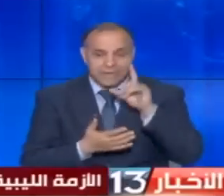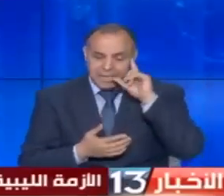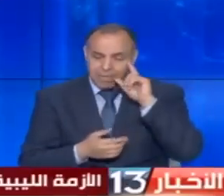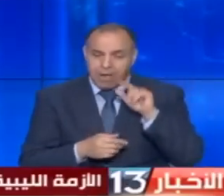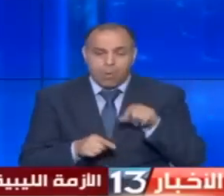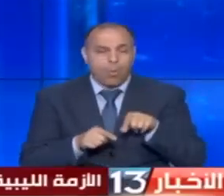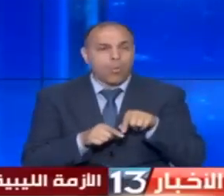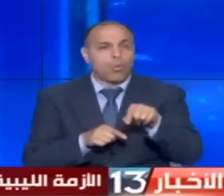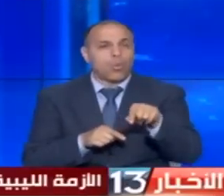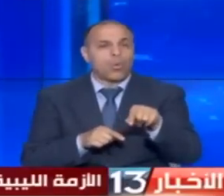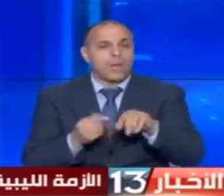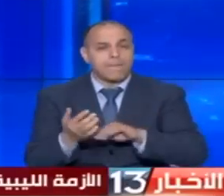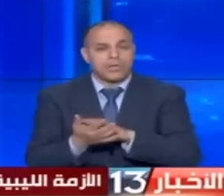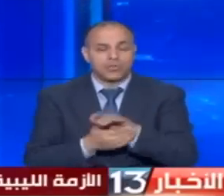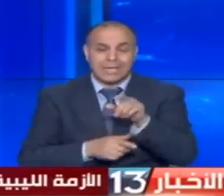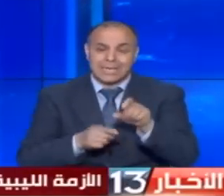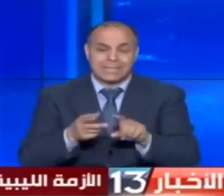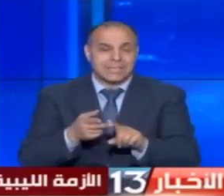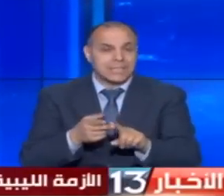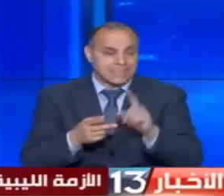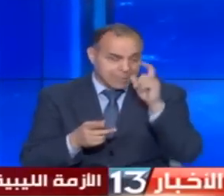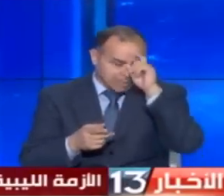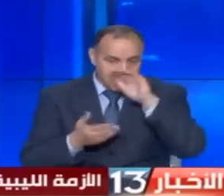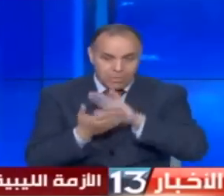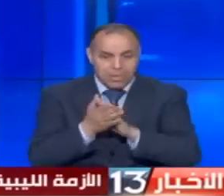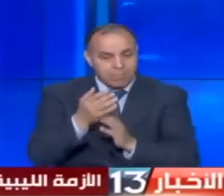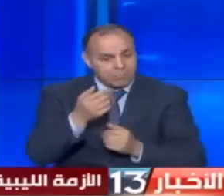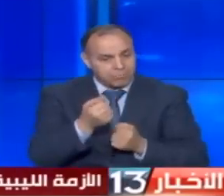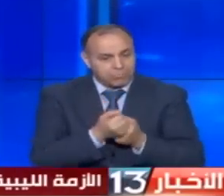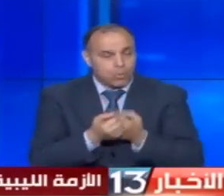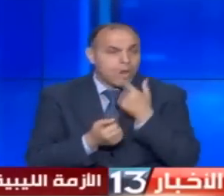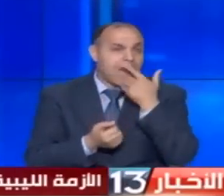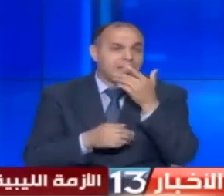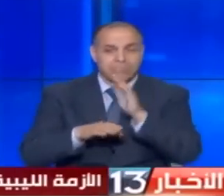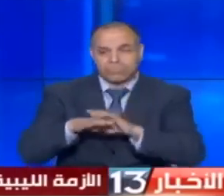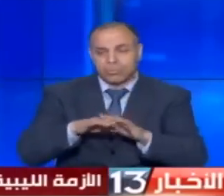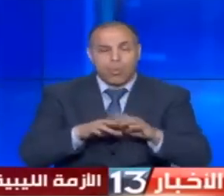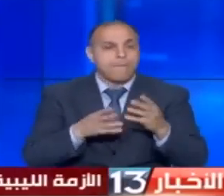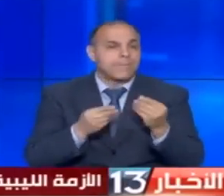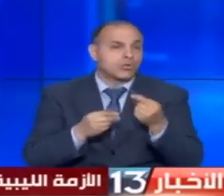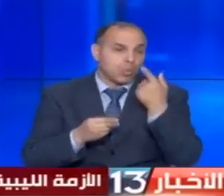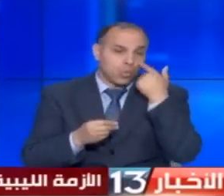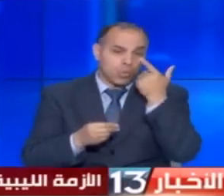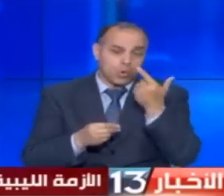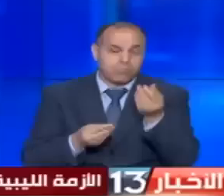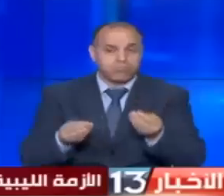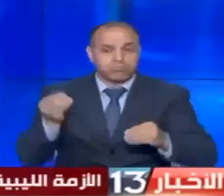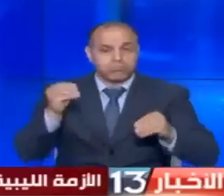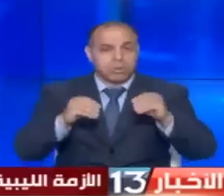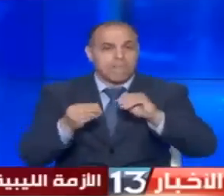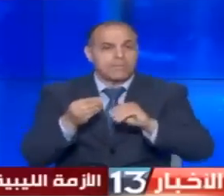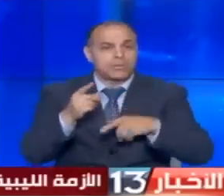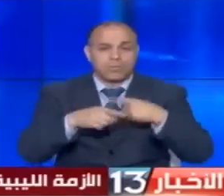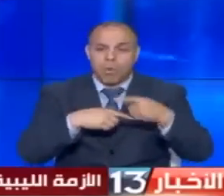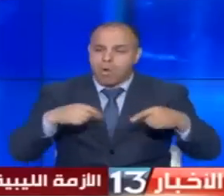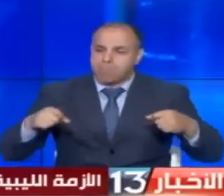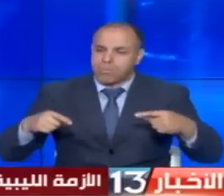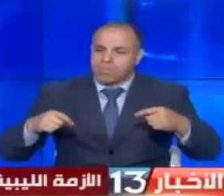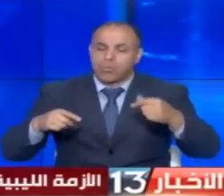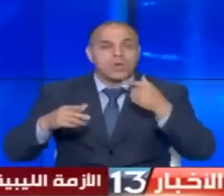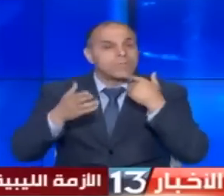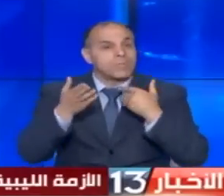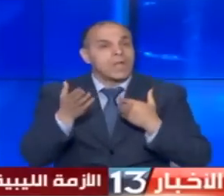تنسج خيوط ازمه انسانيه المنظمات الى احتوائها مع تحذيرات العديد منها من تفاقمها في ظل استمرار المعارك